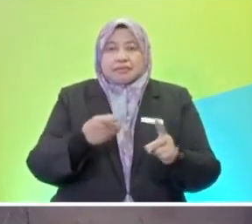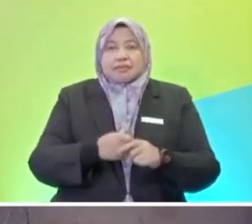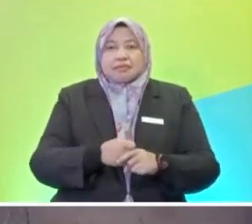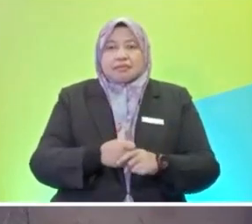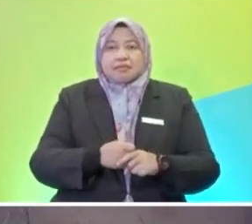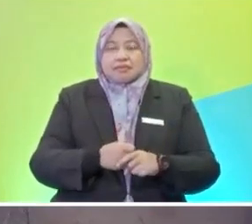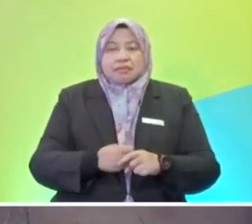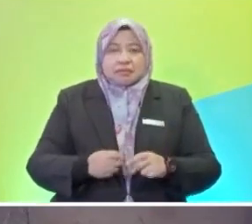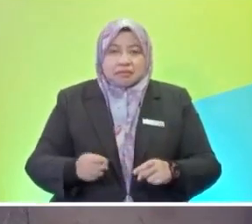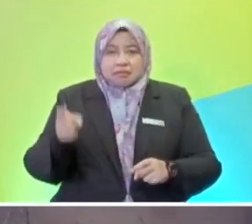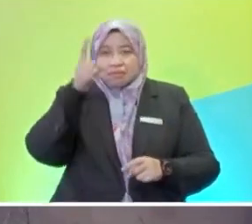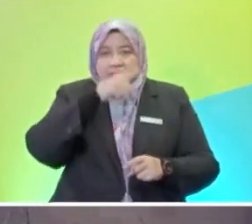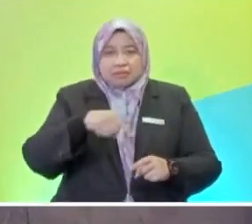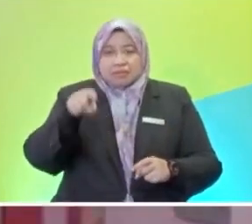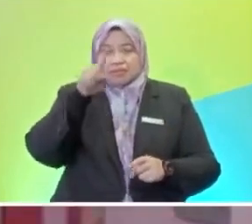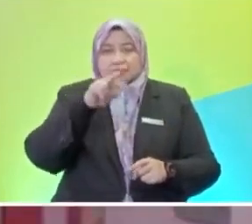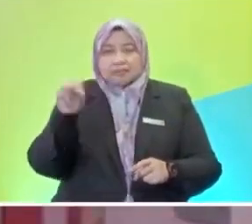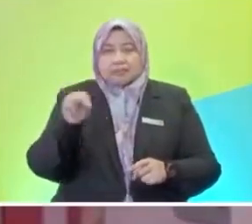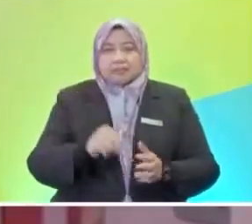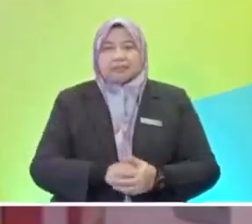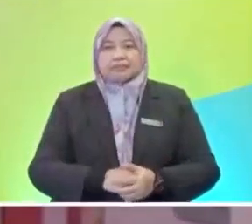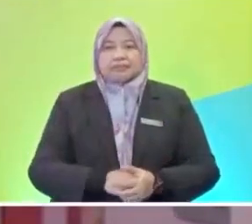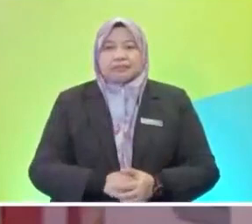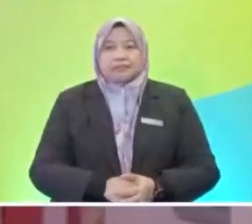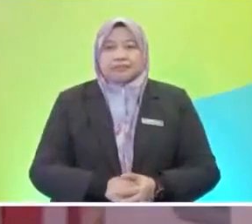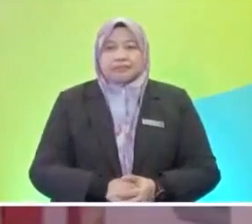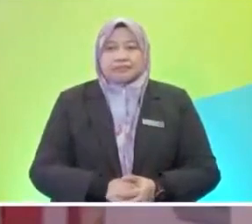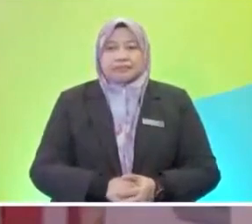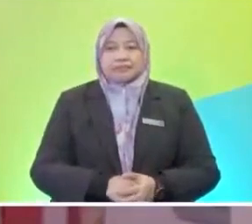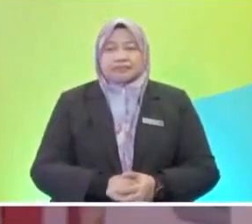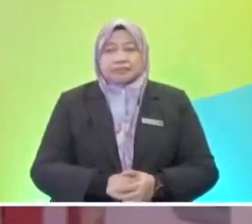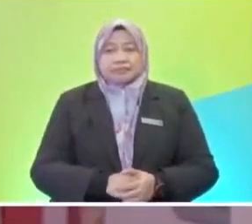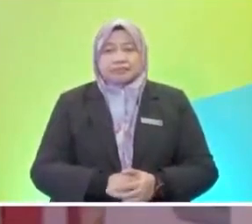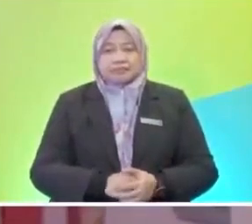betul adalah bulatan Oh bulatan